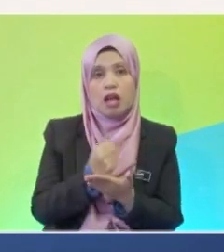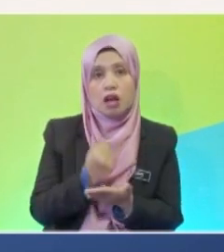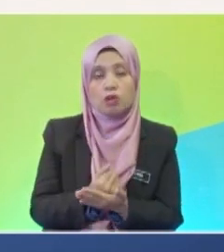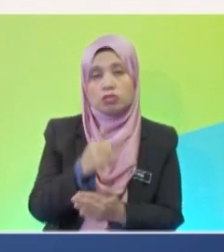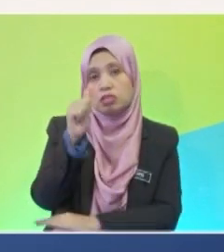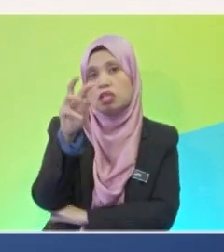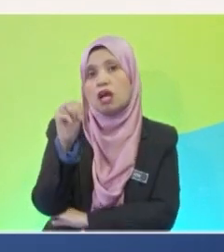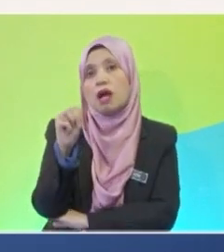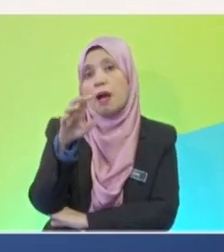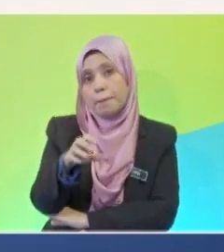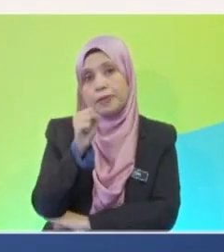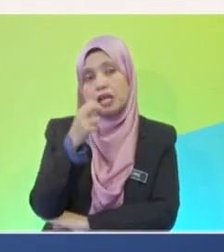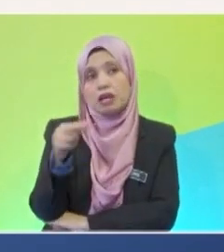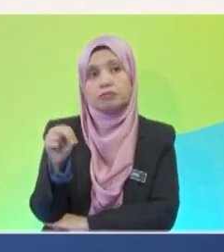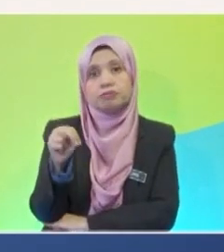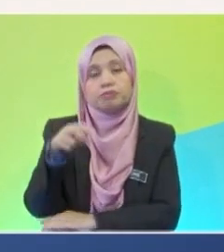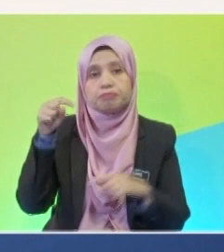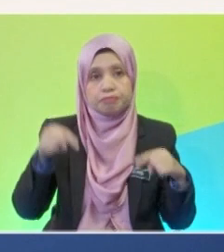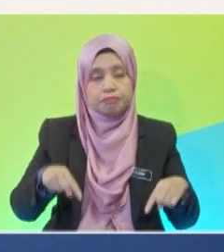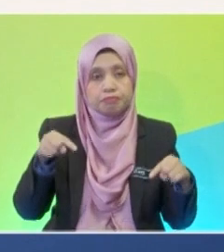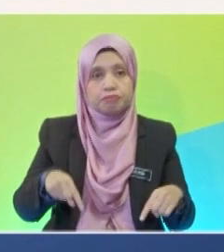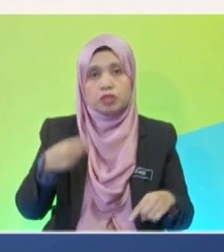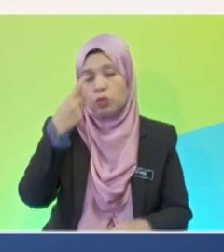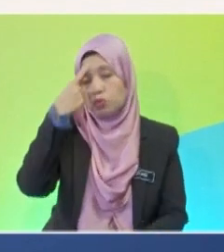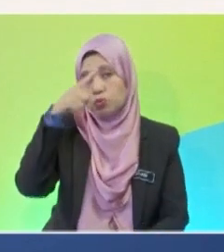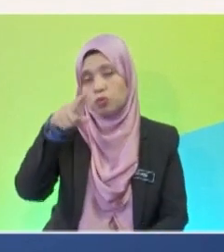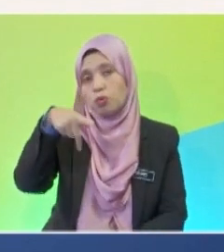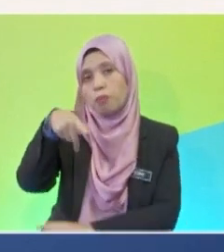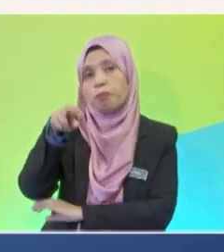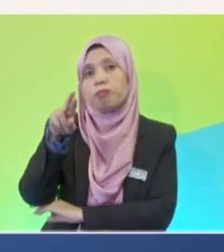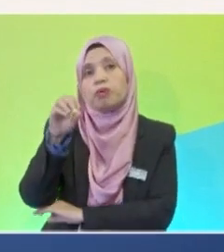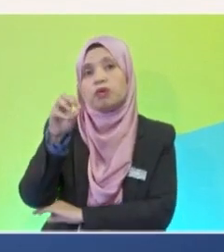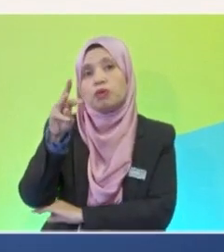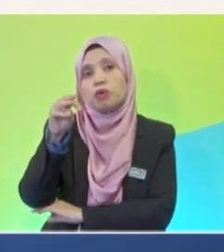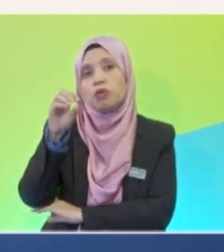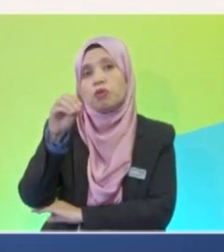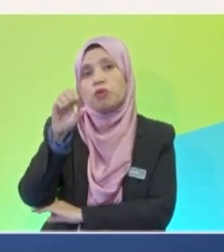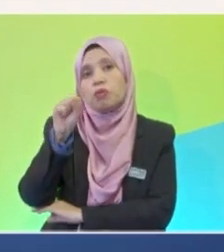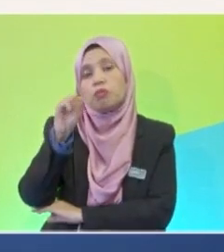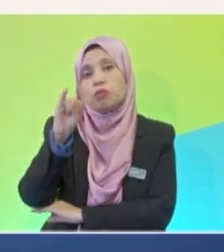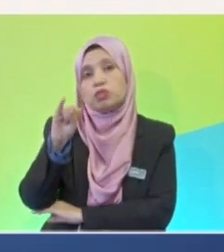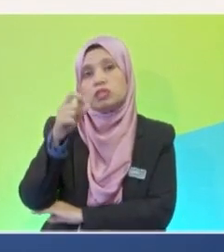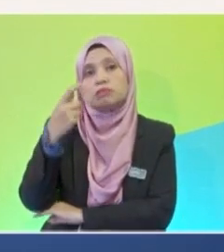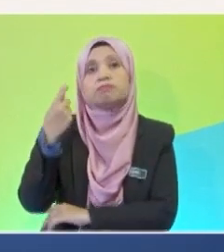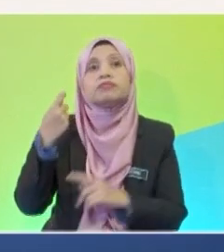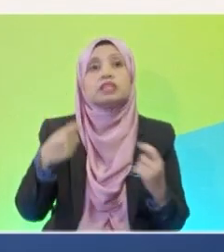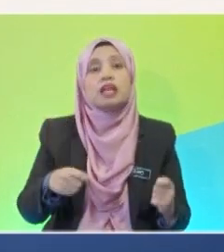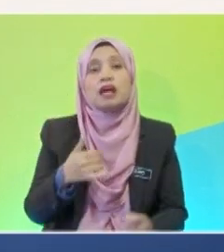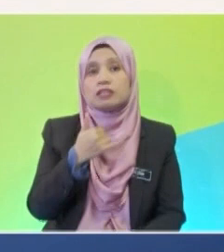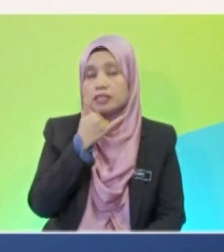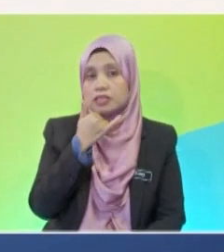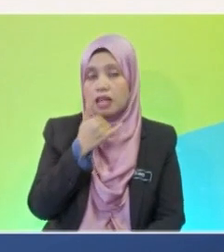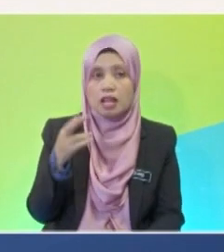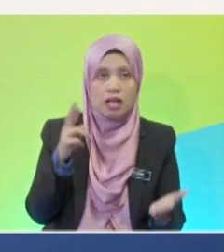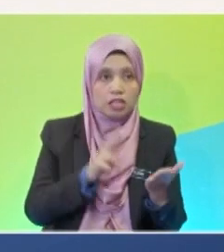semestinya. Baca dulu. Di sini dia sebut ambilan untuk promosi. Tapi dia tersalah rekod dalam ambilan. Baik. Kena